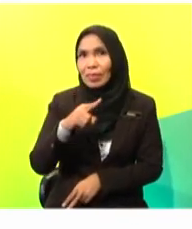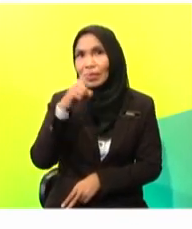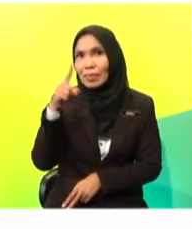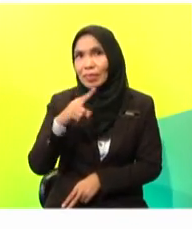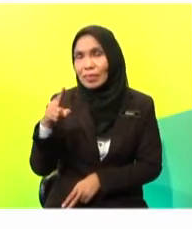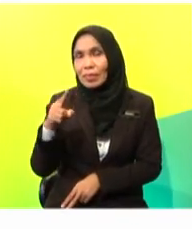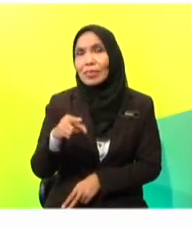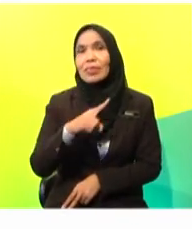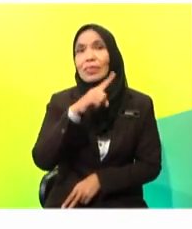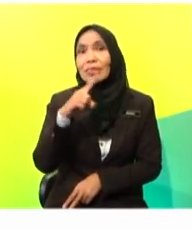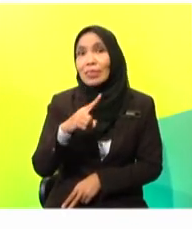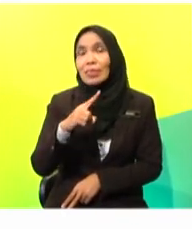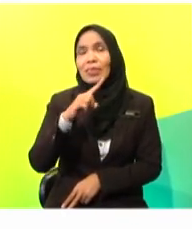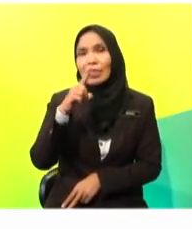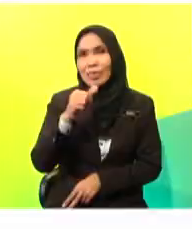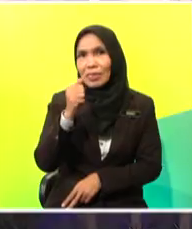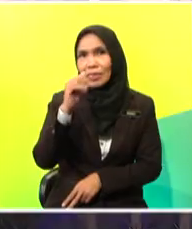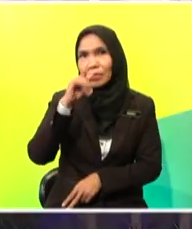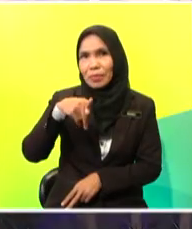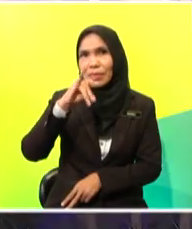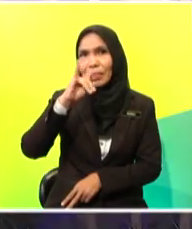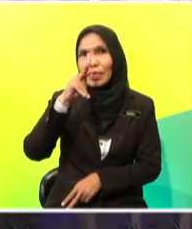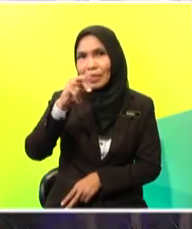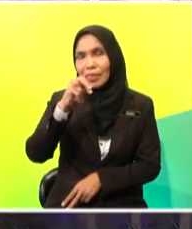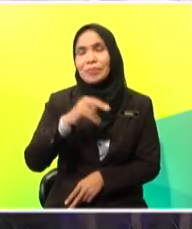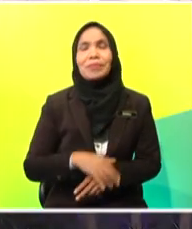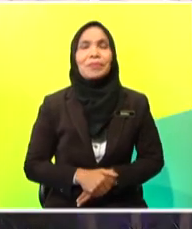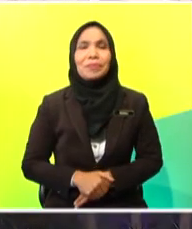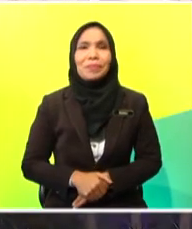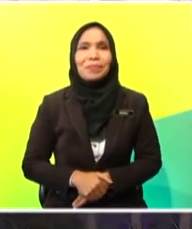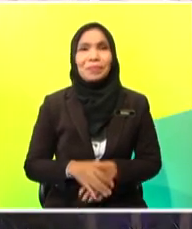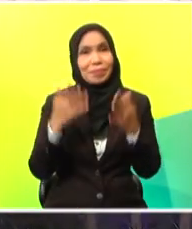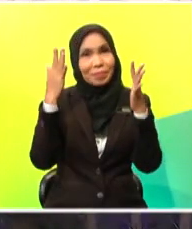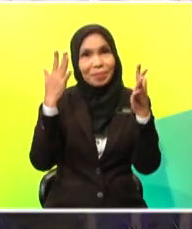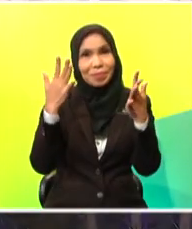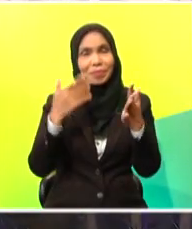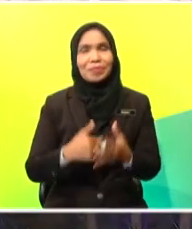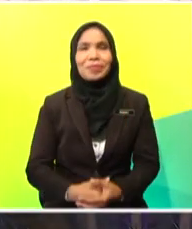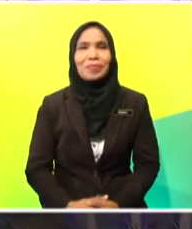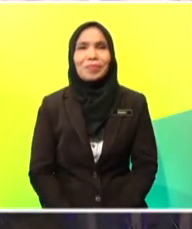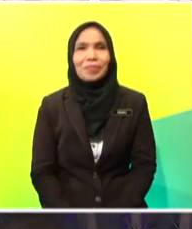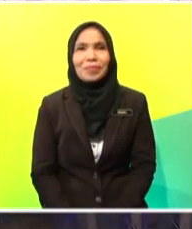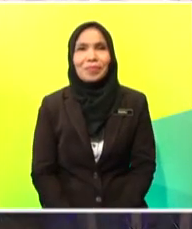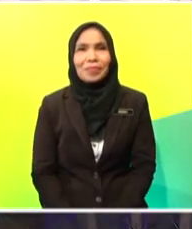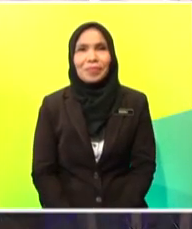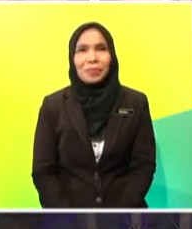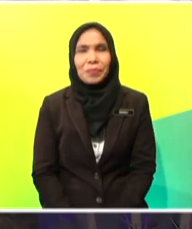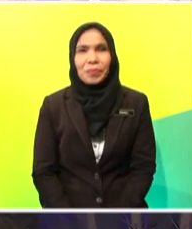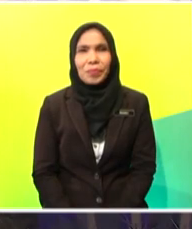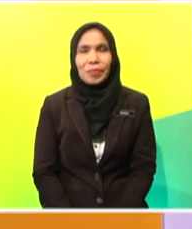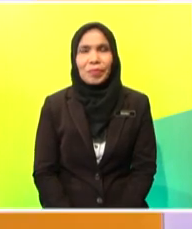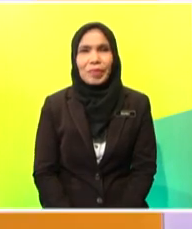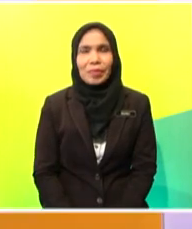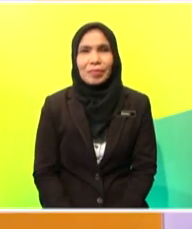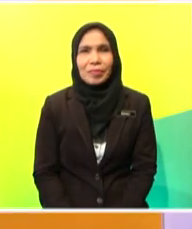z-z-z-z shopping Oke yee yarinaoshi huruf yang kita